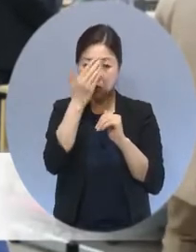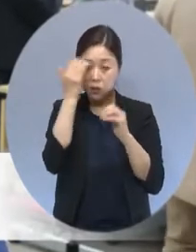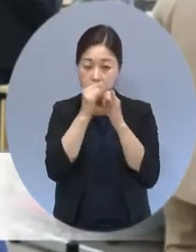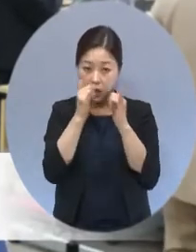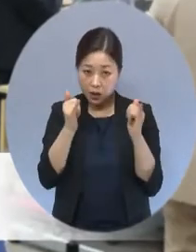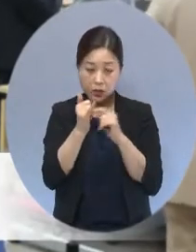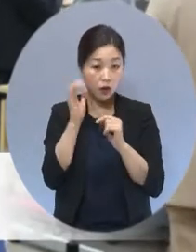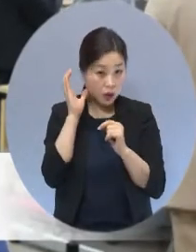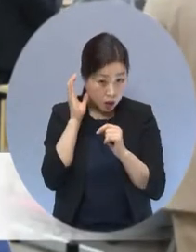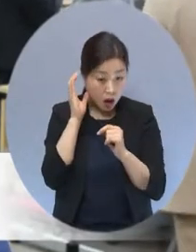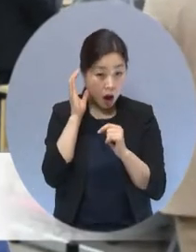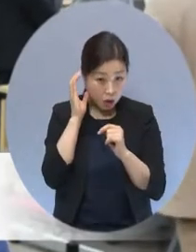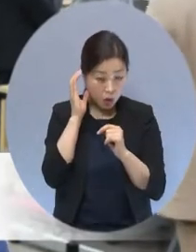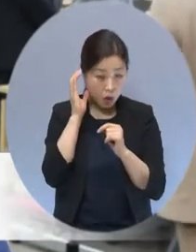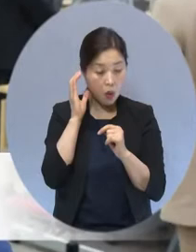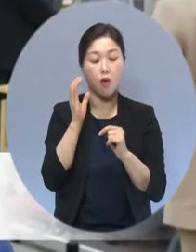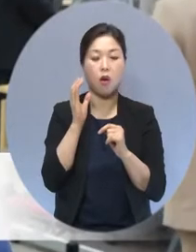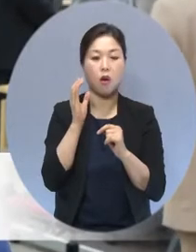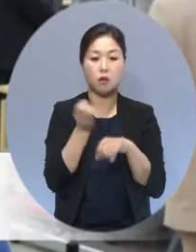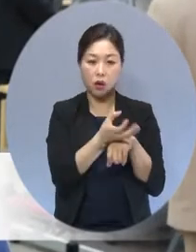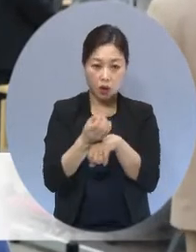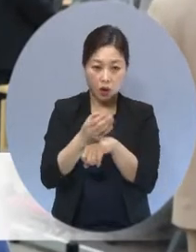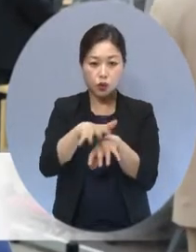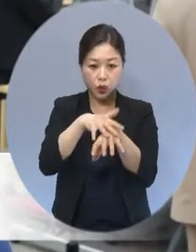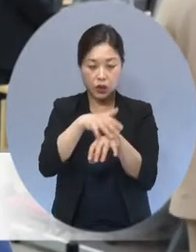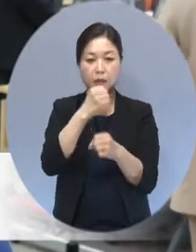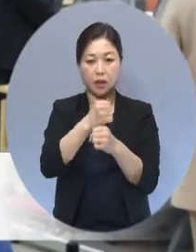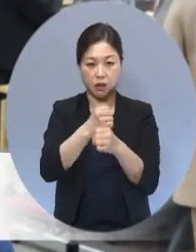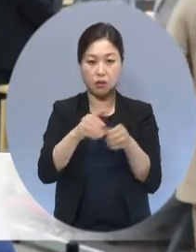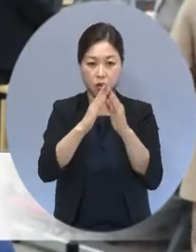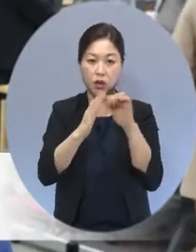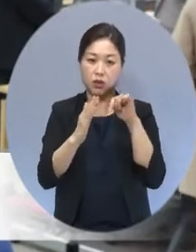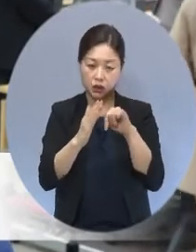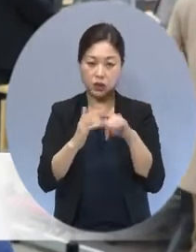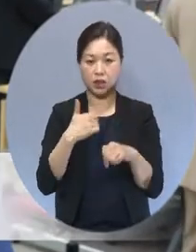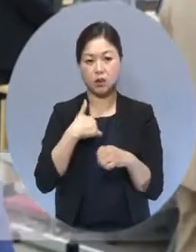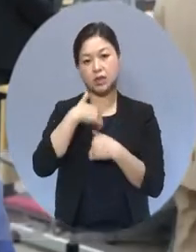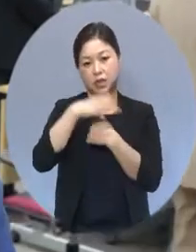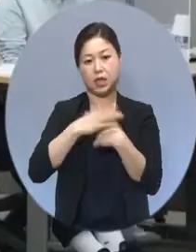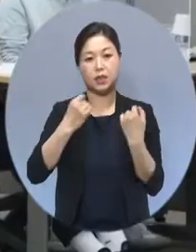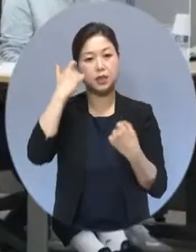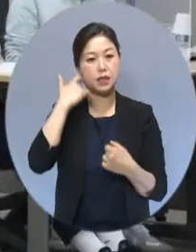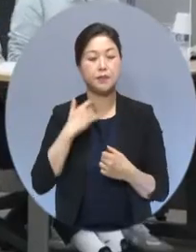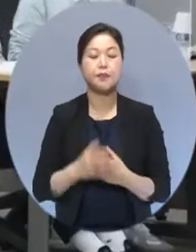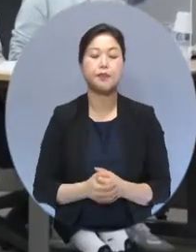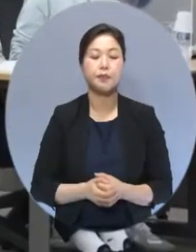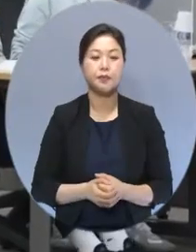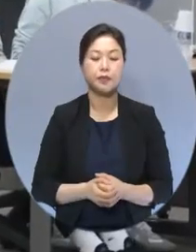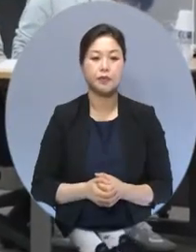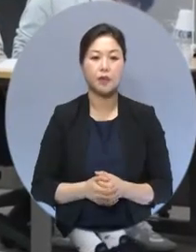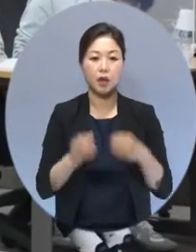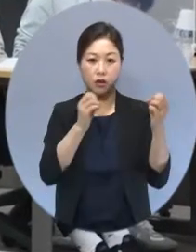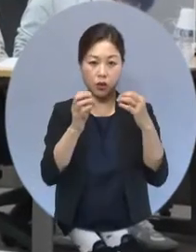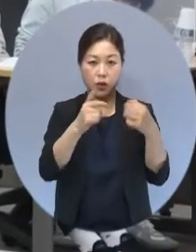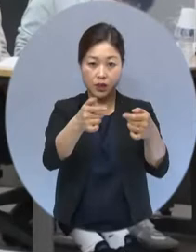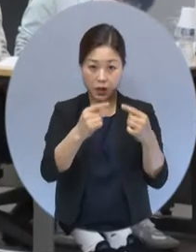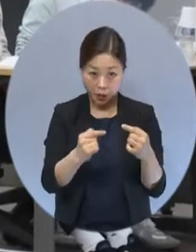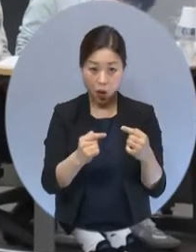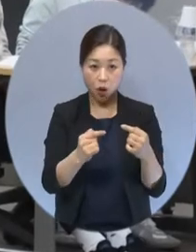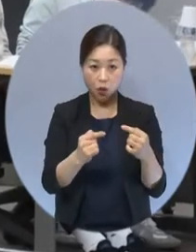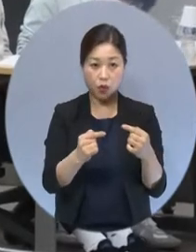조직체를 만드는 게 오늘 저한테는 이제 과제로 돌아온 것 같습니다. 소통과 참여로